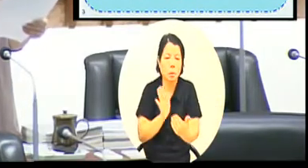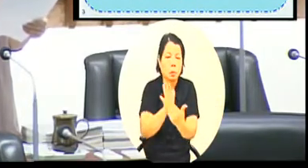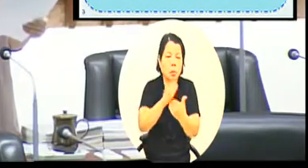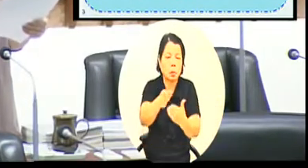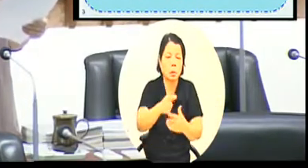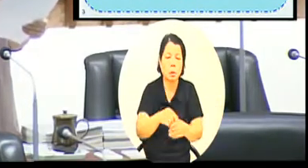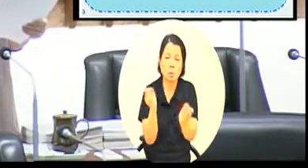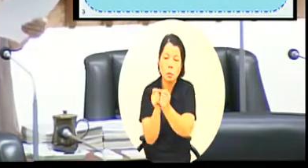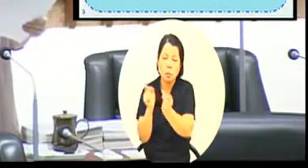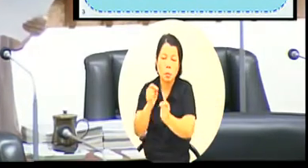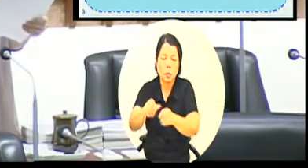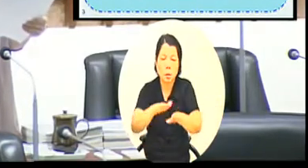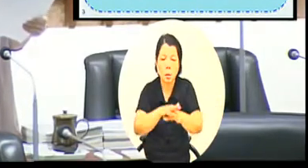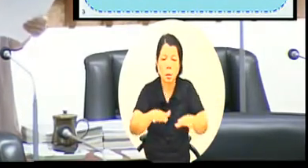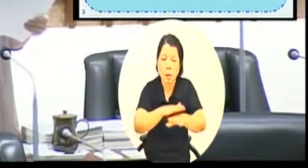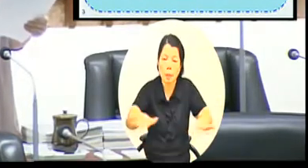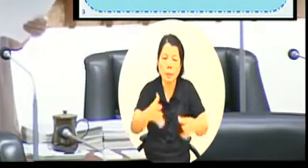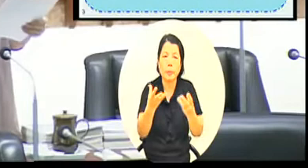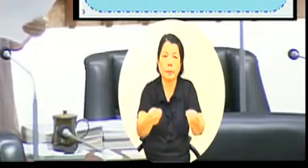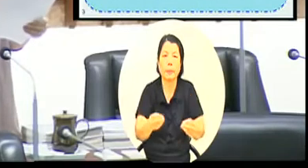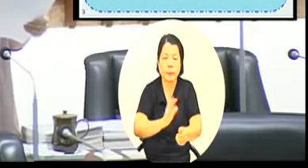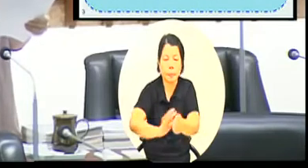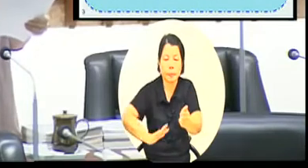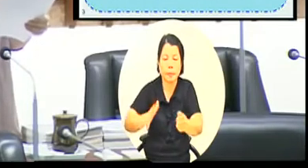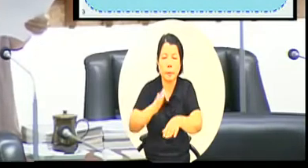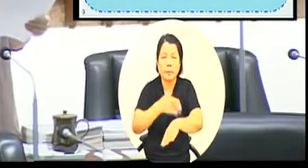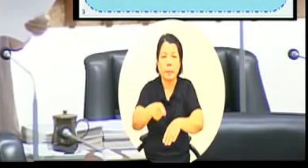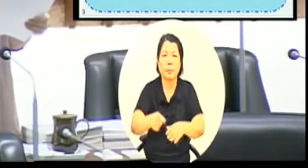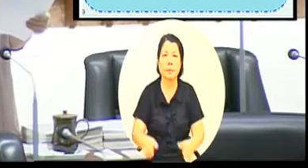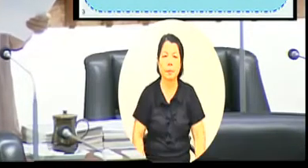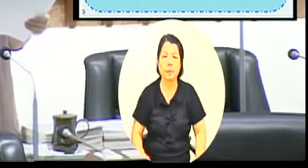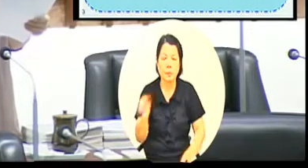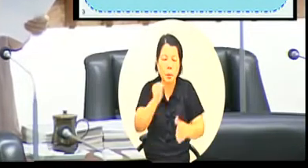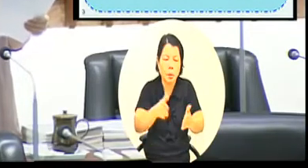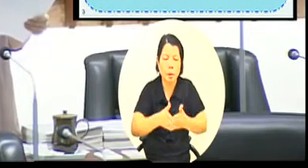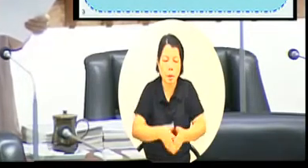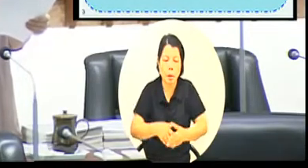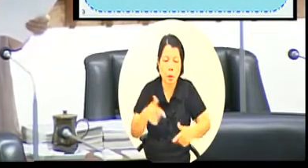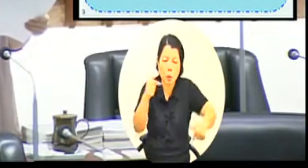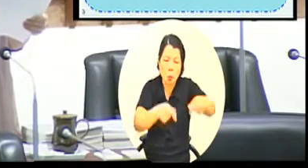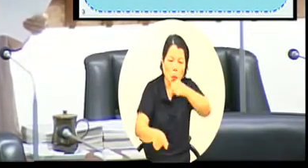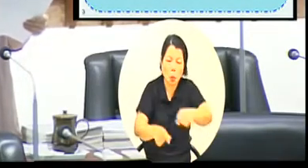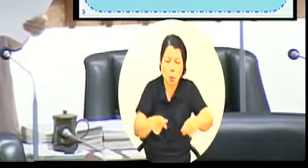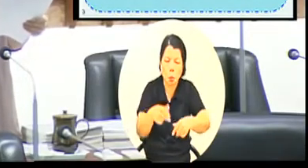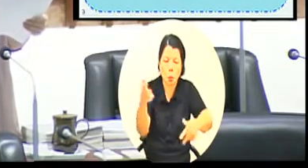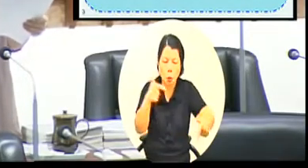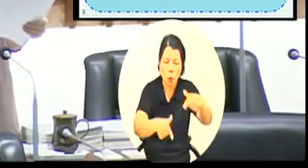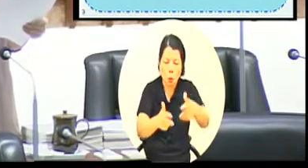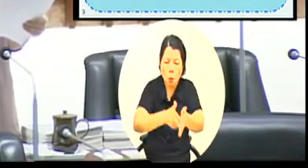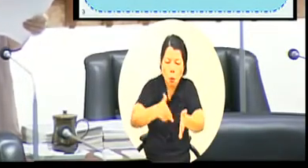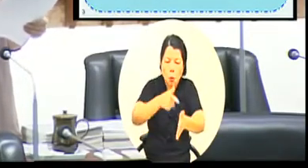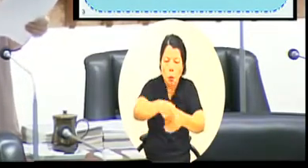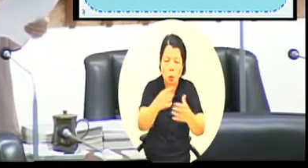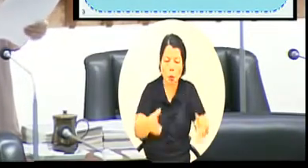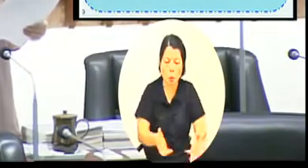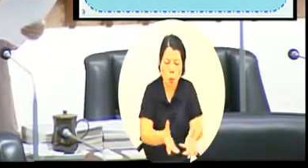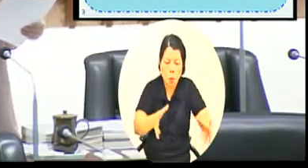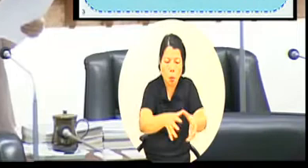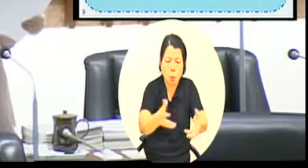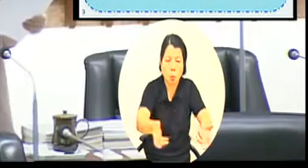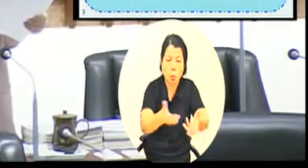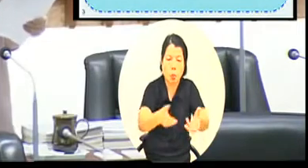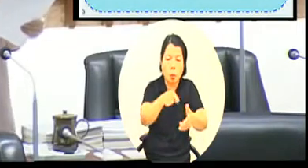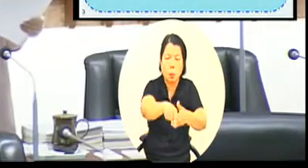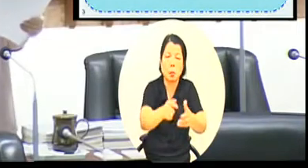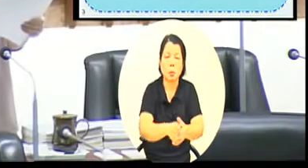全、卫生的使用。第四点呢，不得为液化石油气或 矿油资分装、储存、贩卖、展示、使